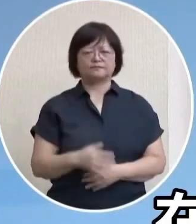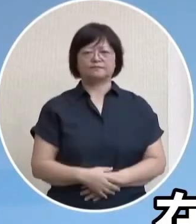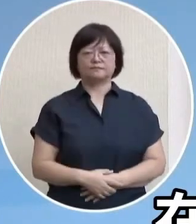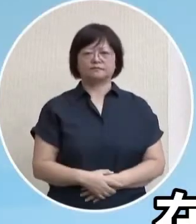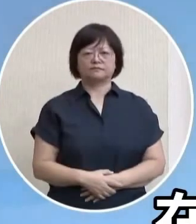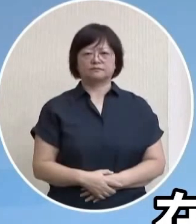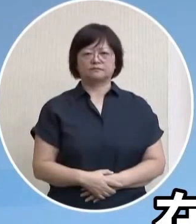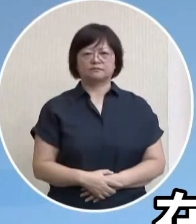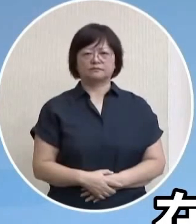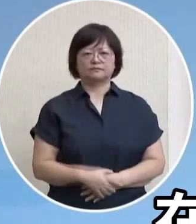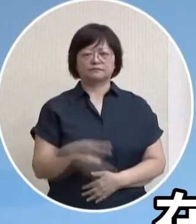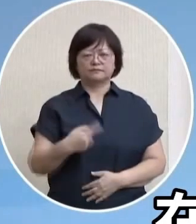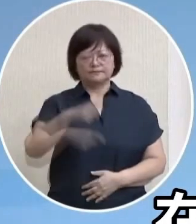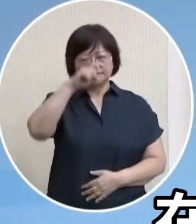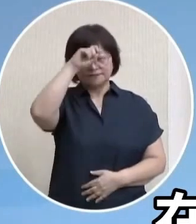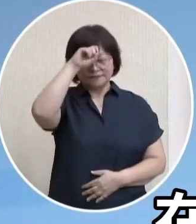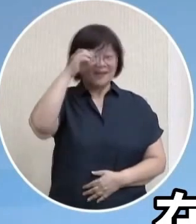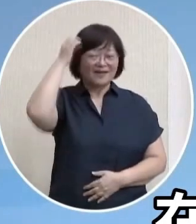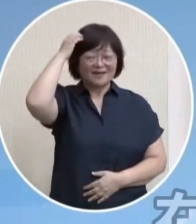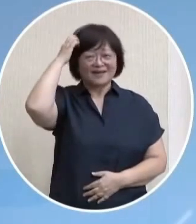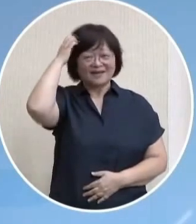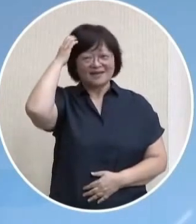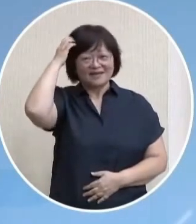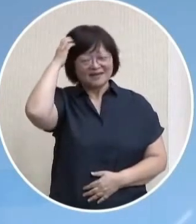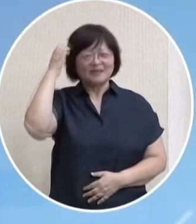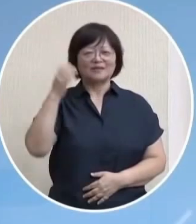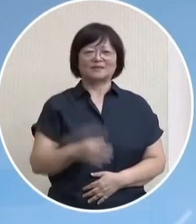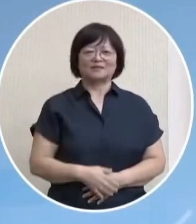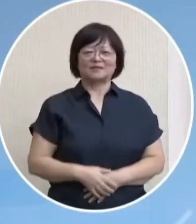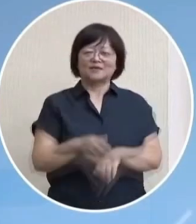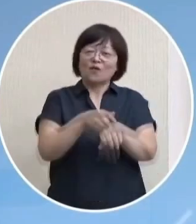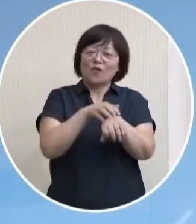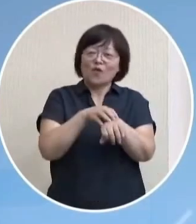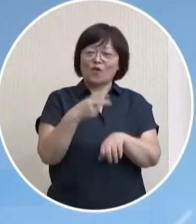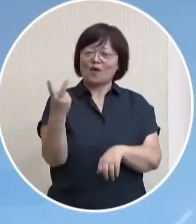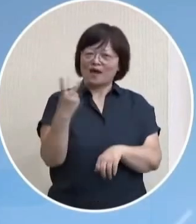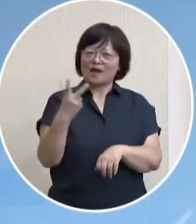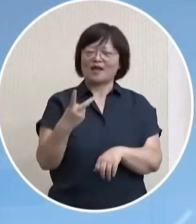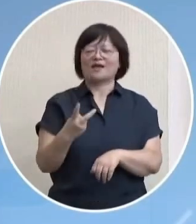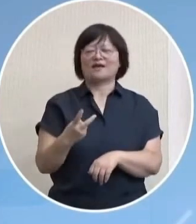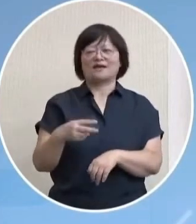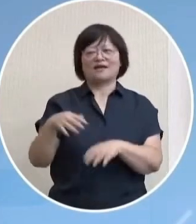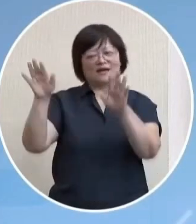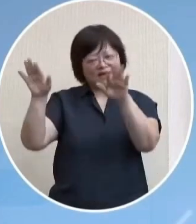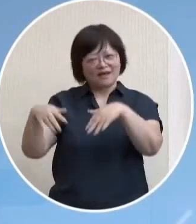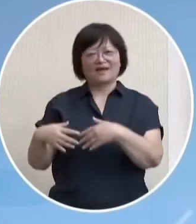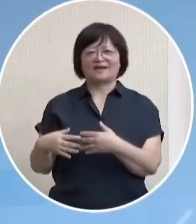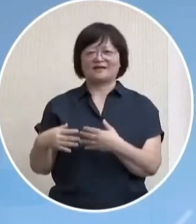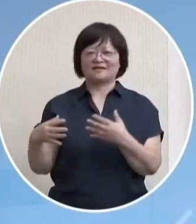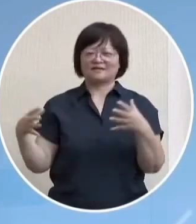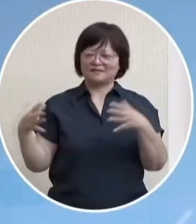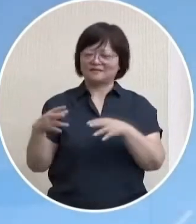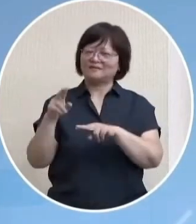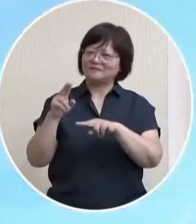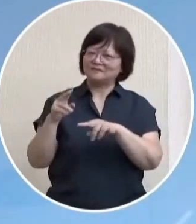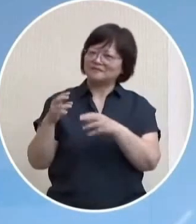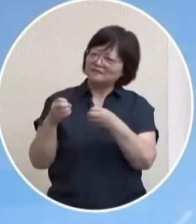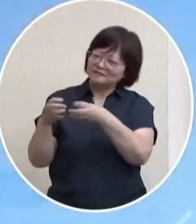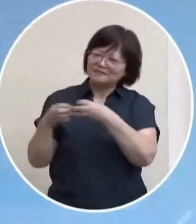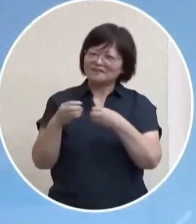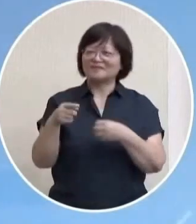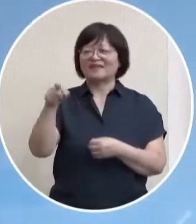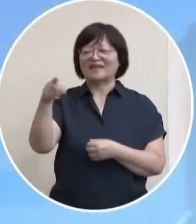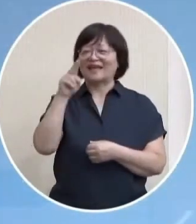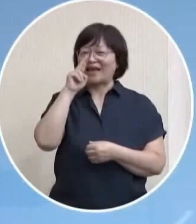他两位候选人一起坐下来，你喝咖啡，我喝奶茶，